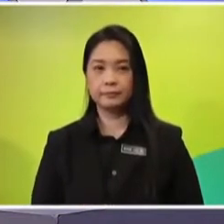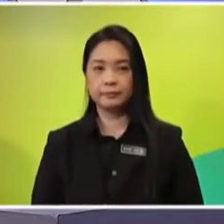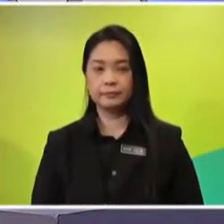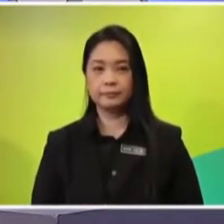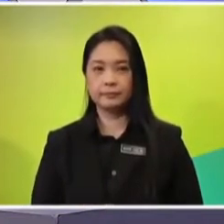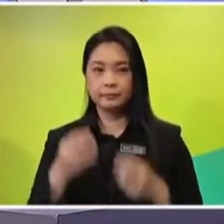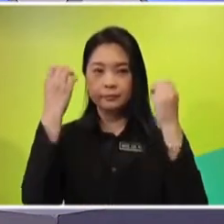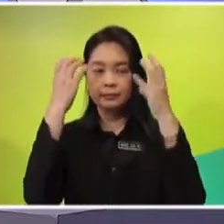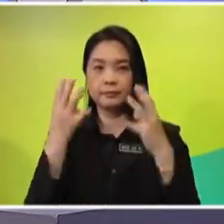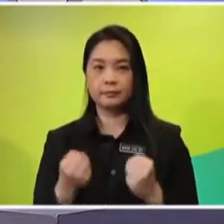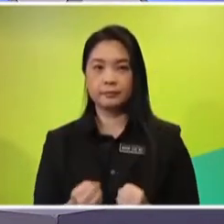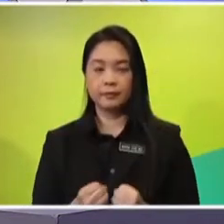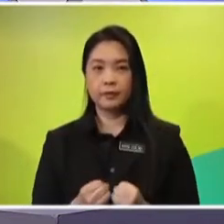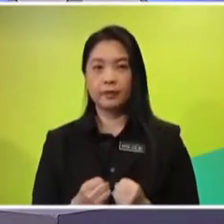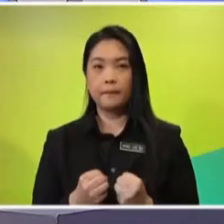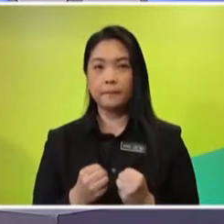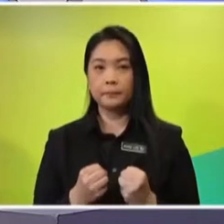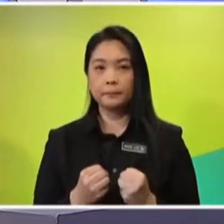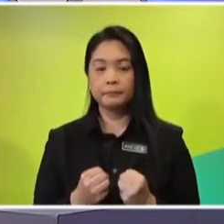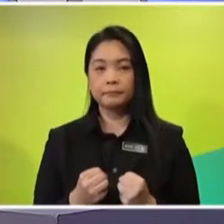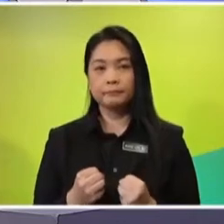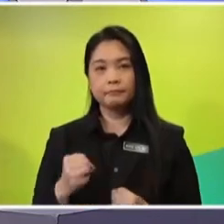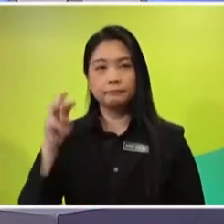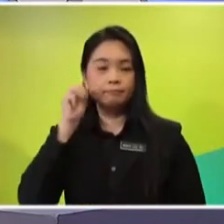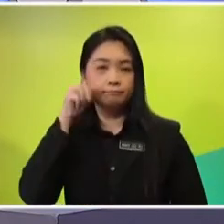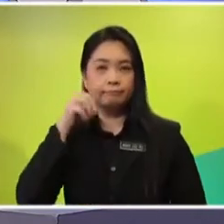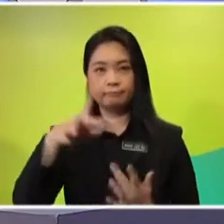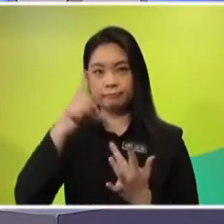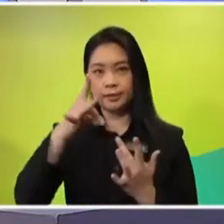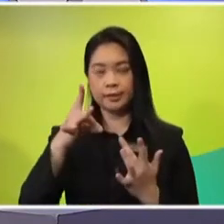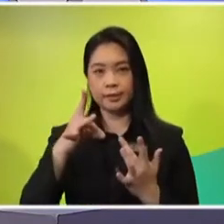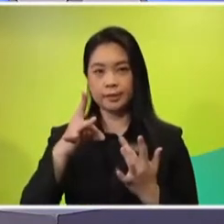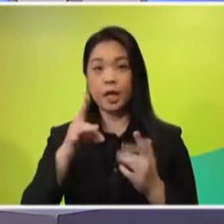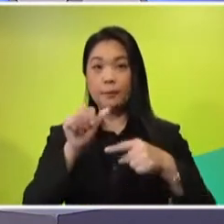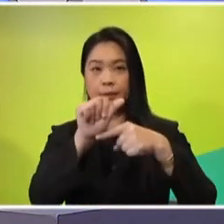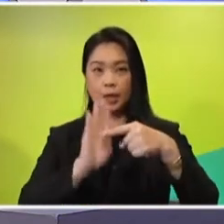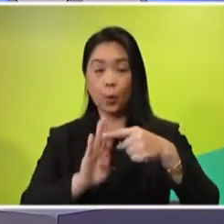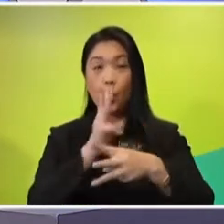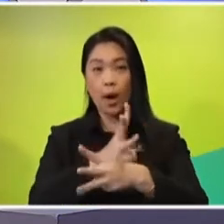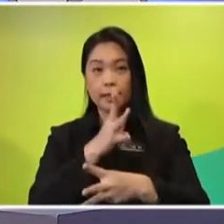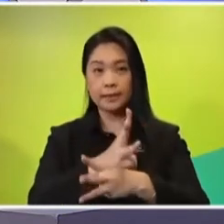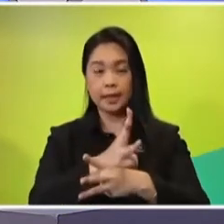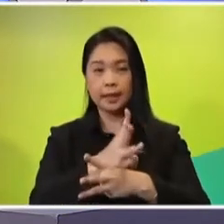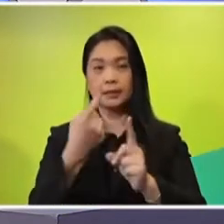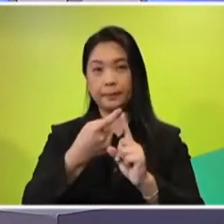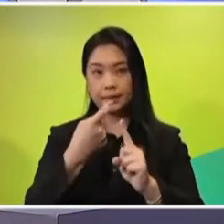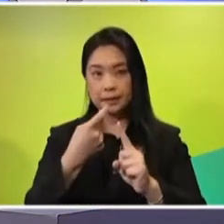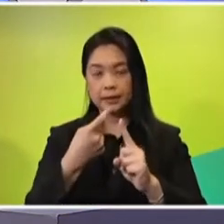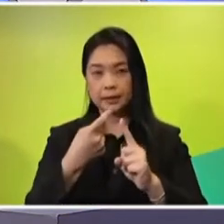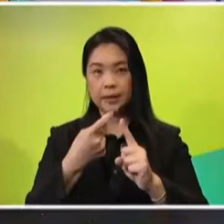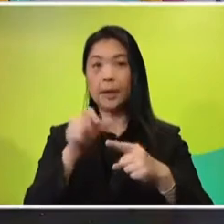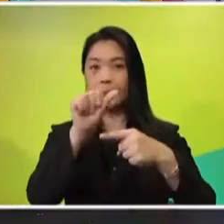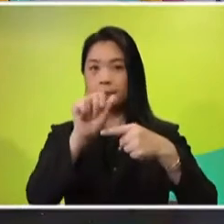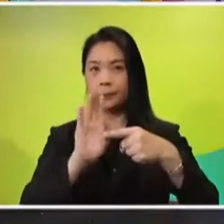Cikgu nak Mira pilih pecahan wajah daripada pecahan-pecahan yang ada ini.